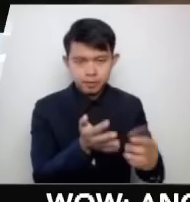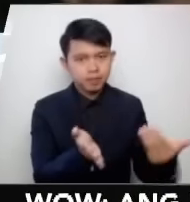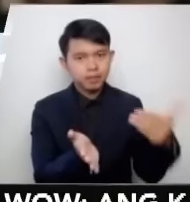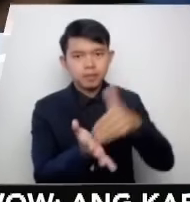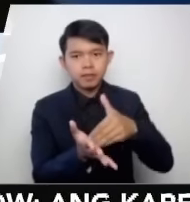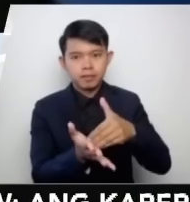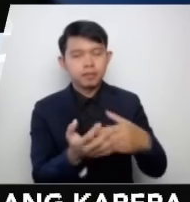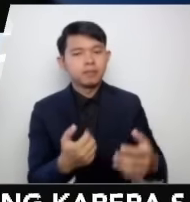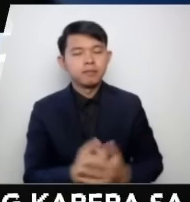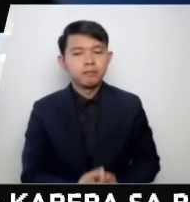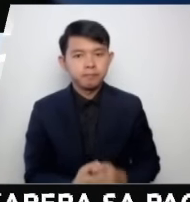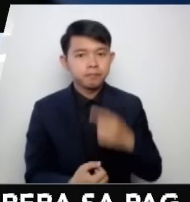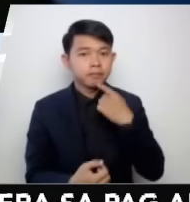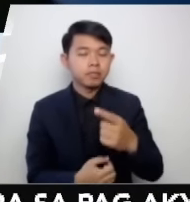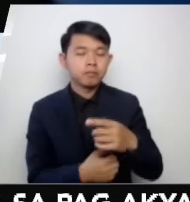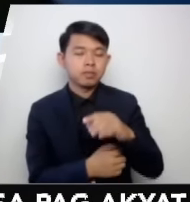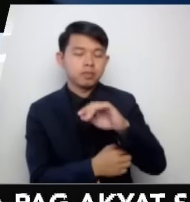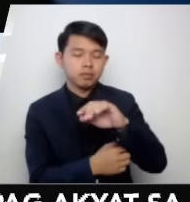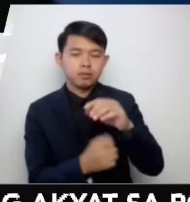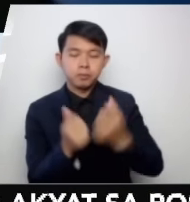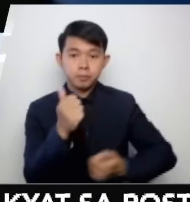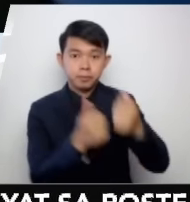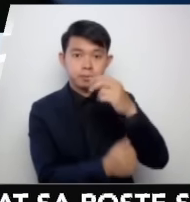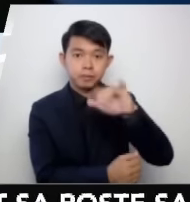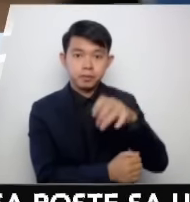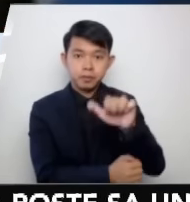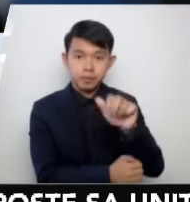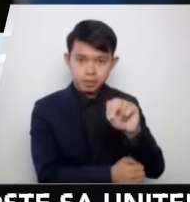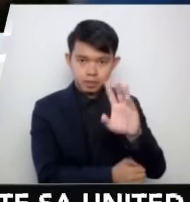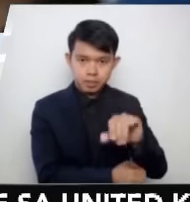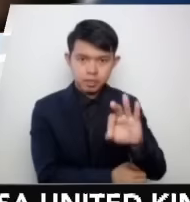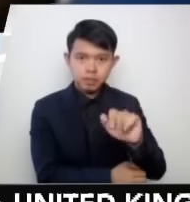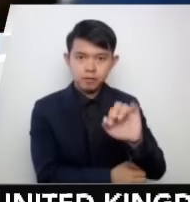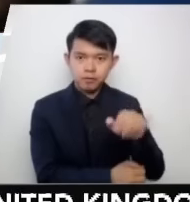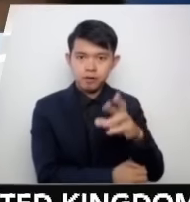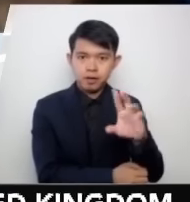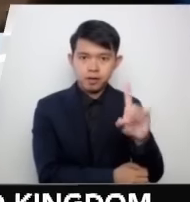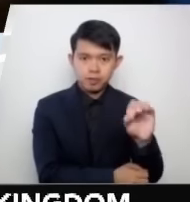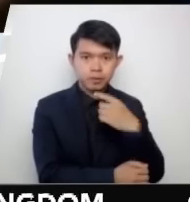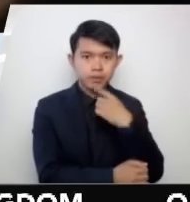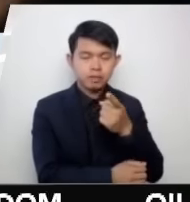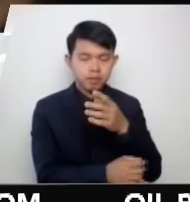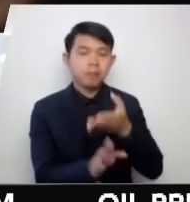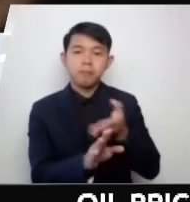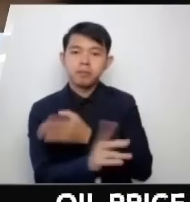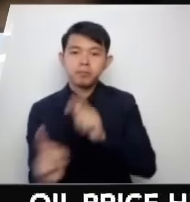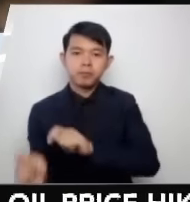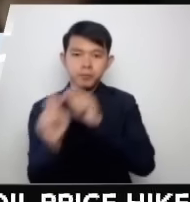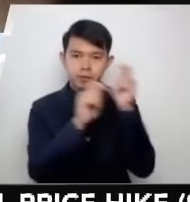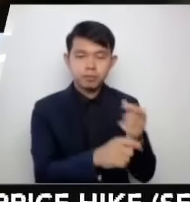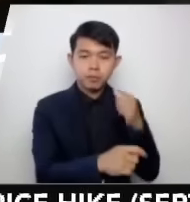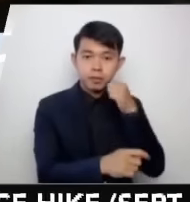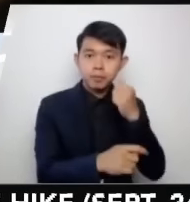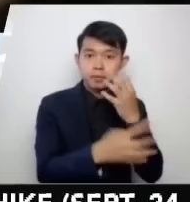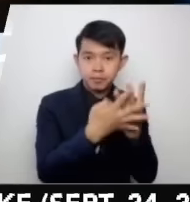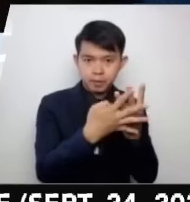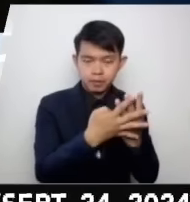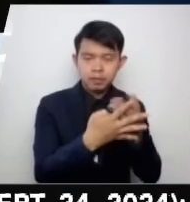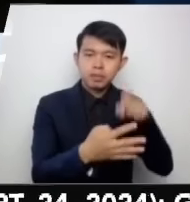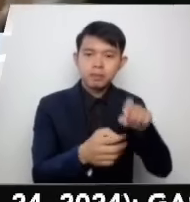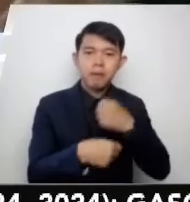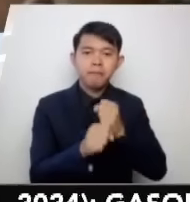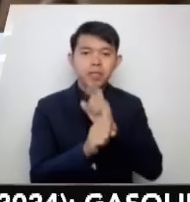bahagi ito ng standard operating procedure bago siya ilipat ng female dormitory. Kailangan kasing matiyak na maayos ang kondisyon ni Go bago